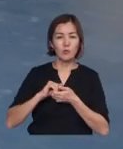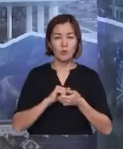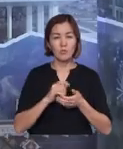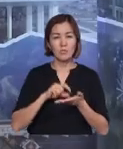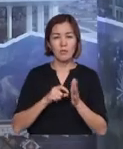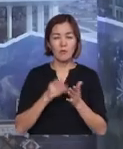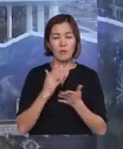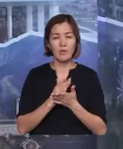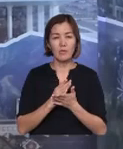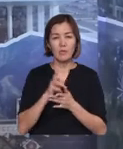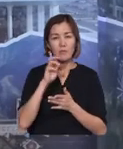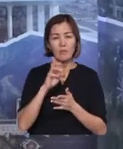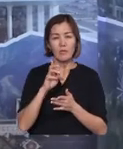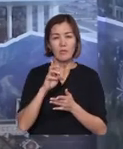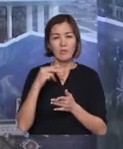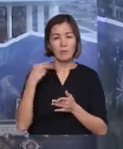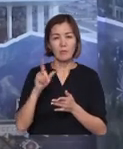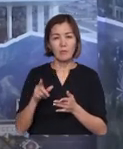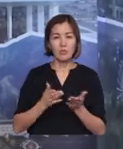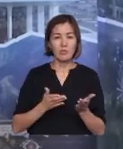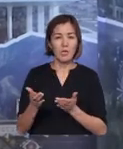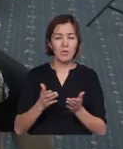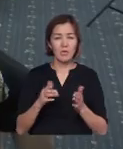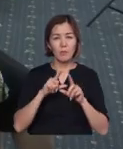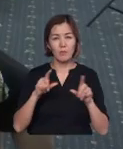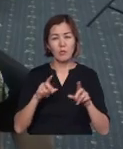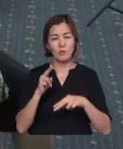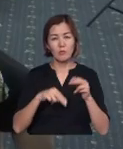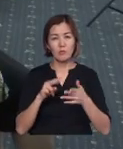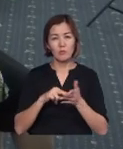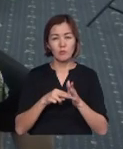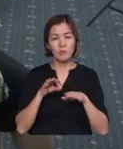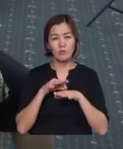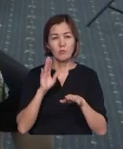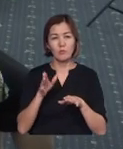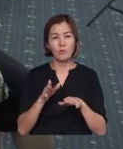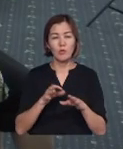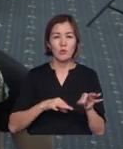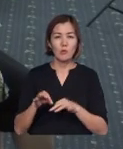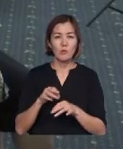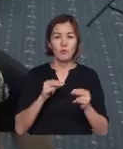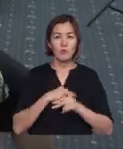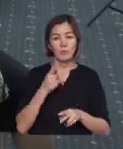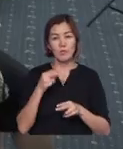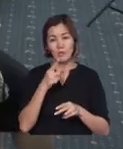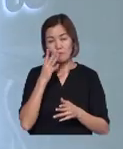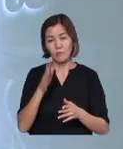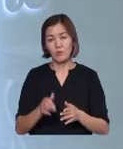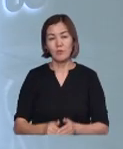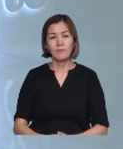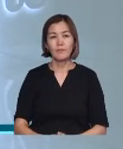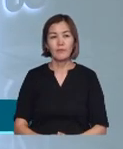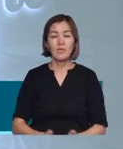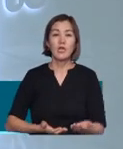Әділдің айтуынша, мемлекет басшысының шаңғы биатлон кешенін салу тапсырмасы да жоспарға сай жүріп жатыр. Жобалау жұмыстары аяқталуға жақын.